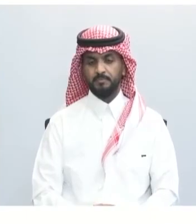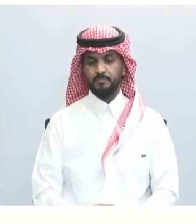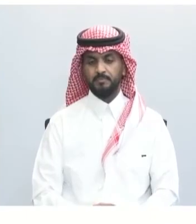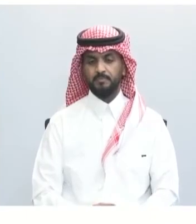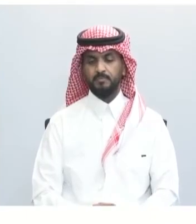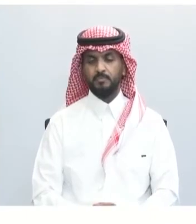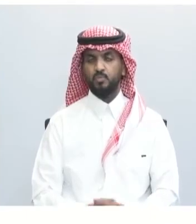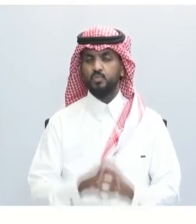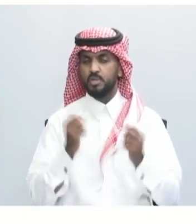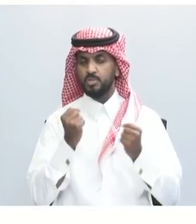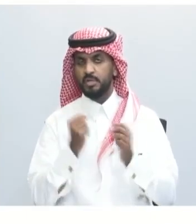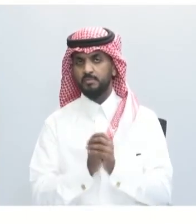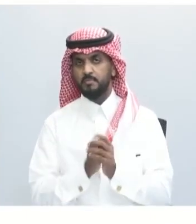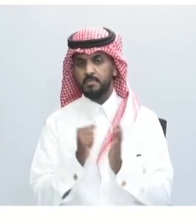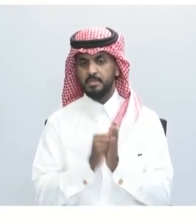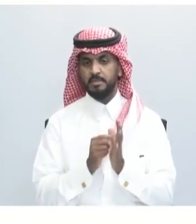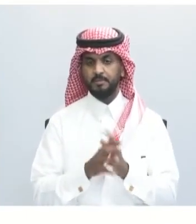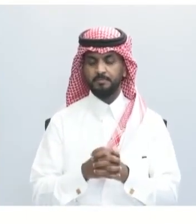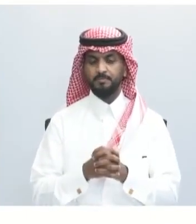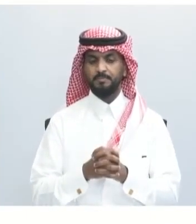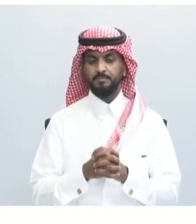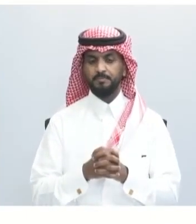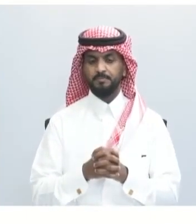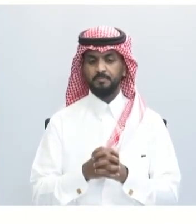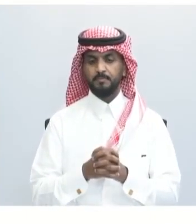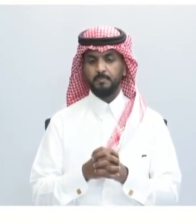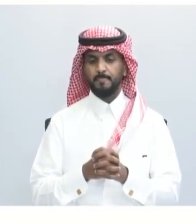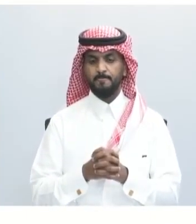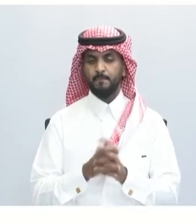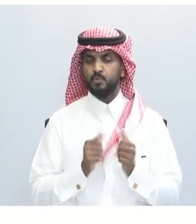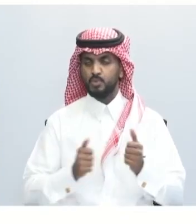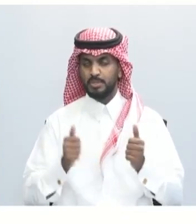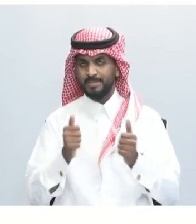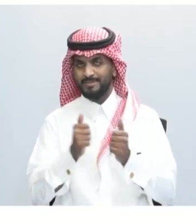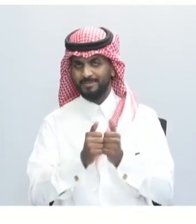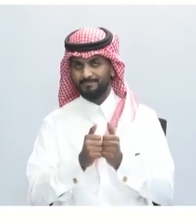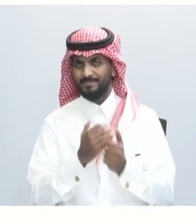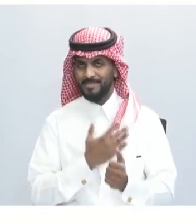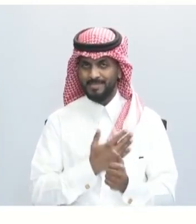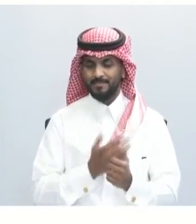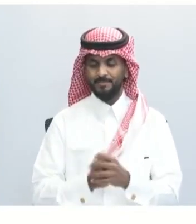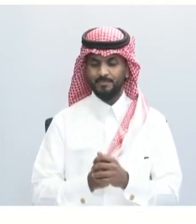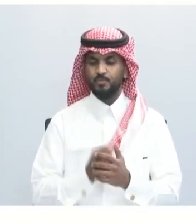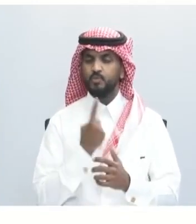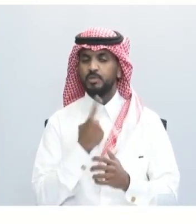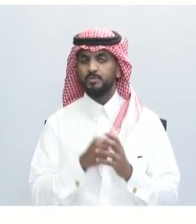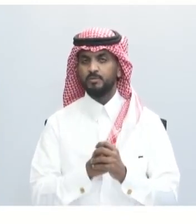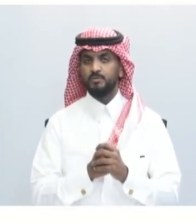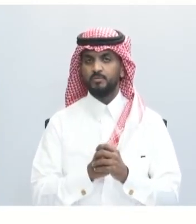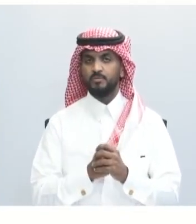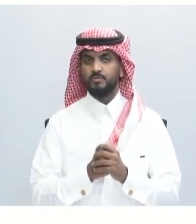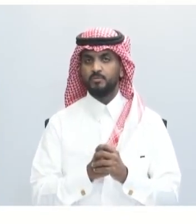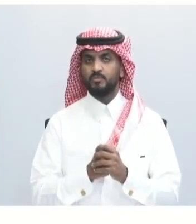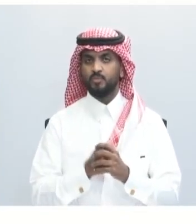نشاطنا المنزلي نشاط اسري اسرتي العزيزه نريد ان نطبق